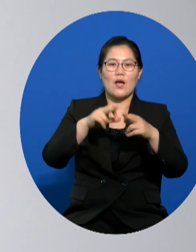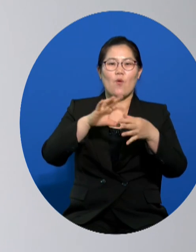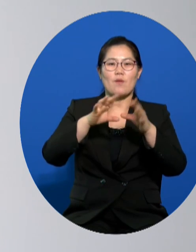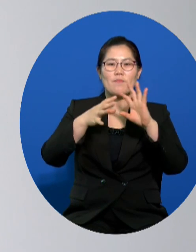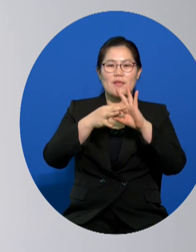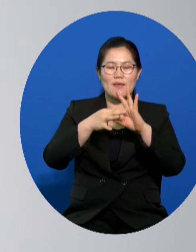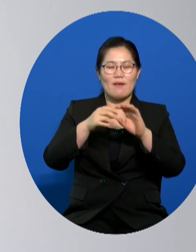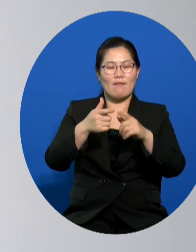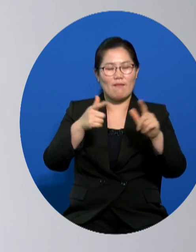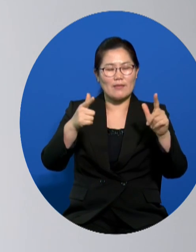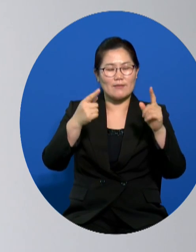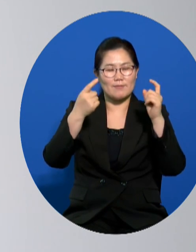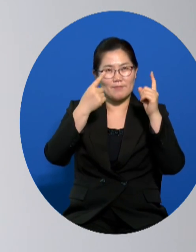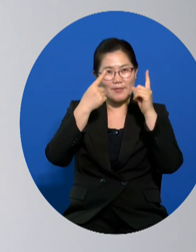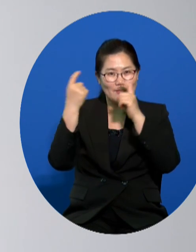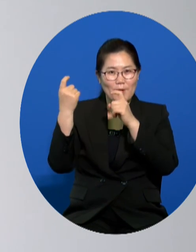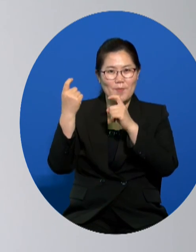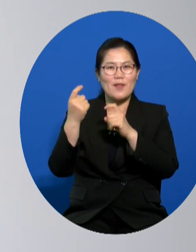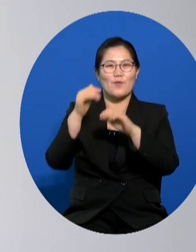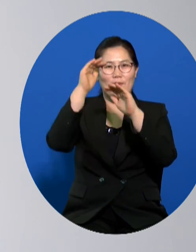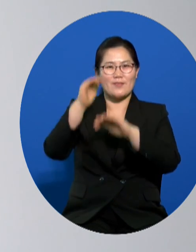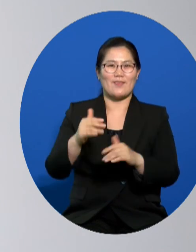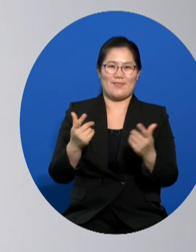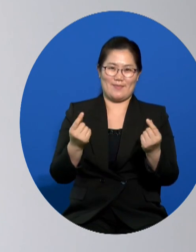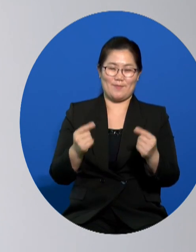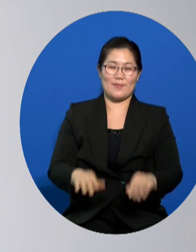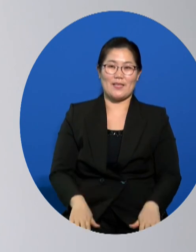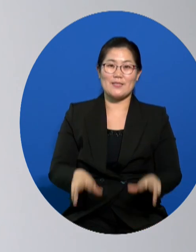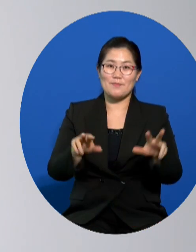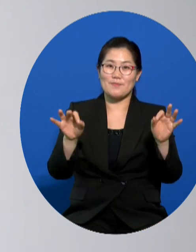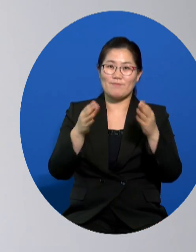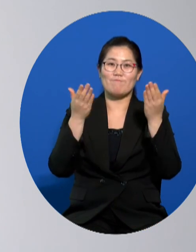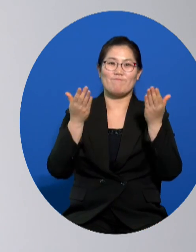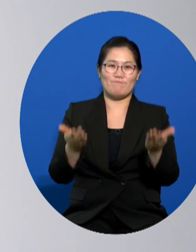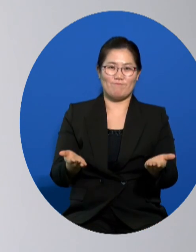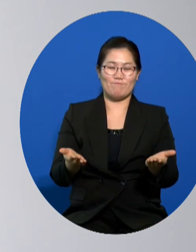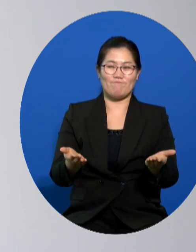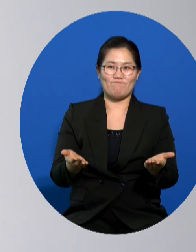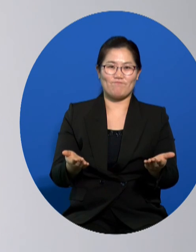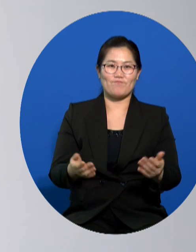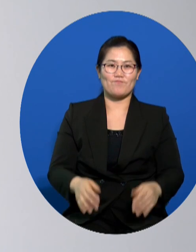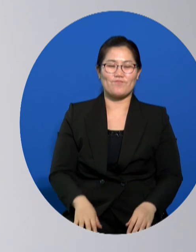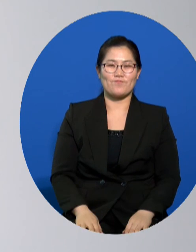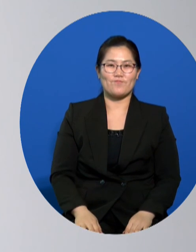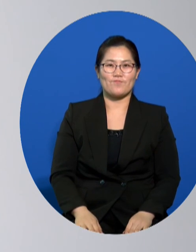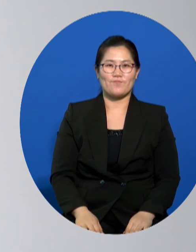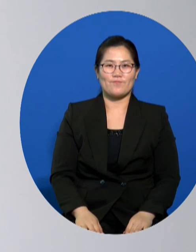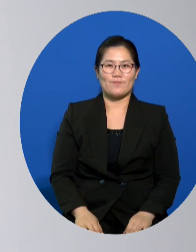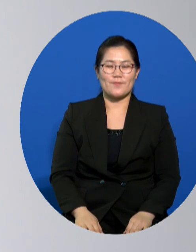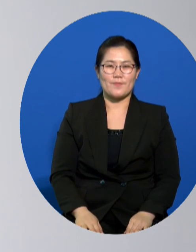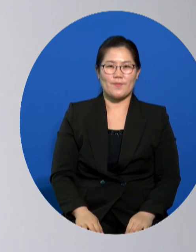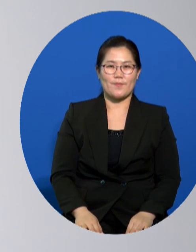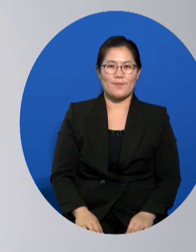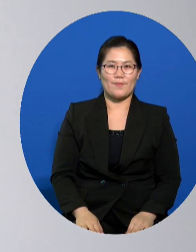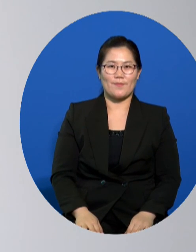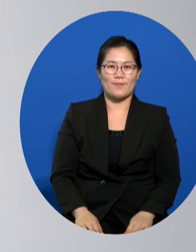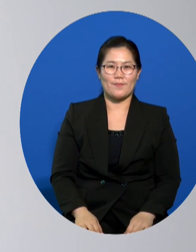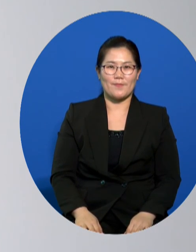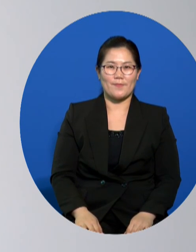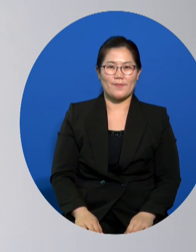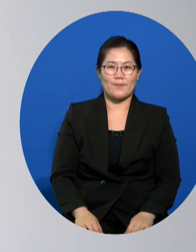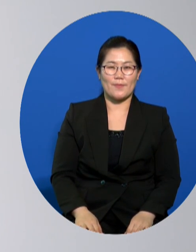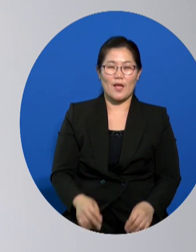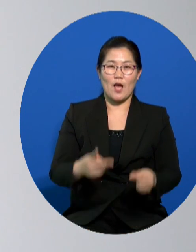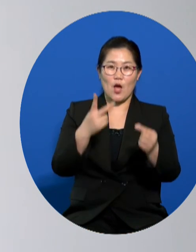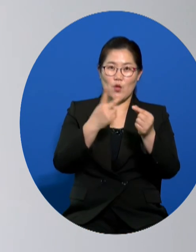다가간 것이 아닌가라는 생각이 드는데요. 잠시 휴식 후에 저희 두 번째 세션을 이어가겠습니다. 두 번째